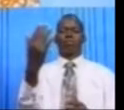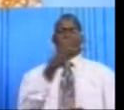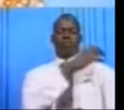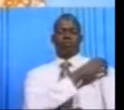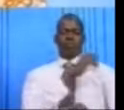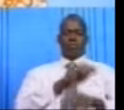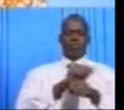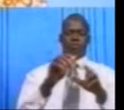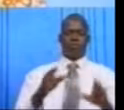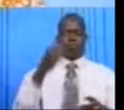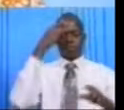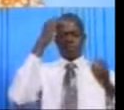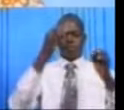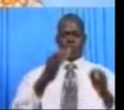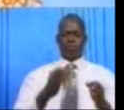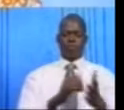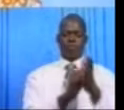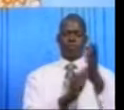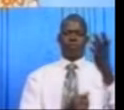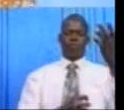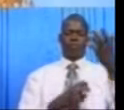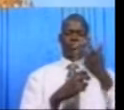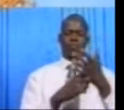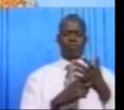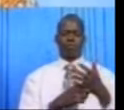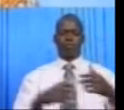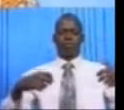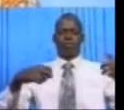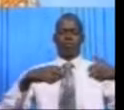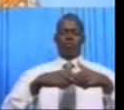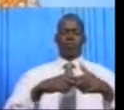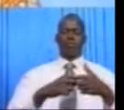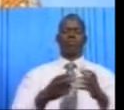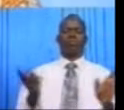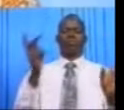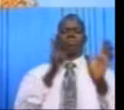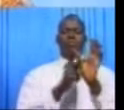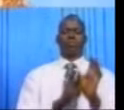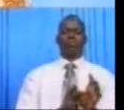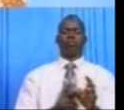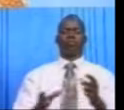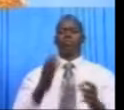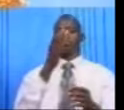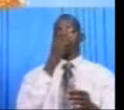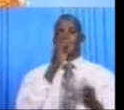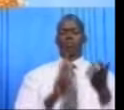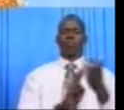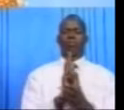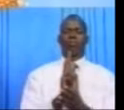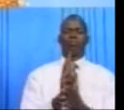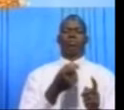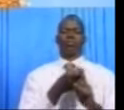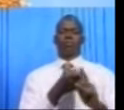chefs d'entreprise à s'engager dans la réduction de leurs factures énergétiques et participer ainsi à la consommation utile de la